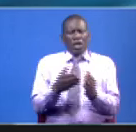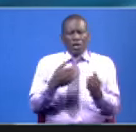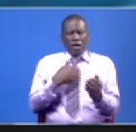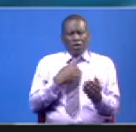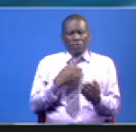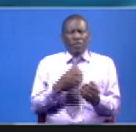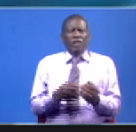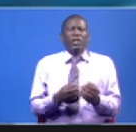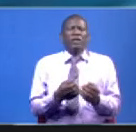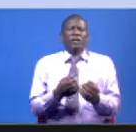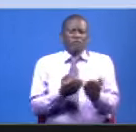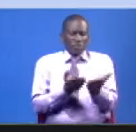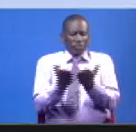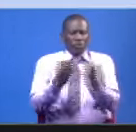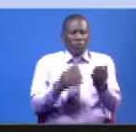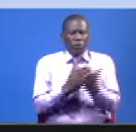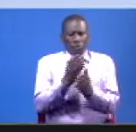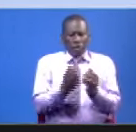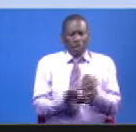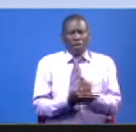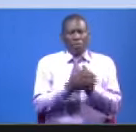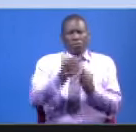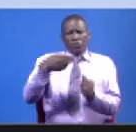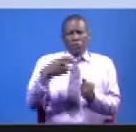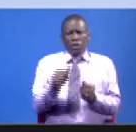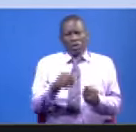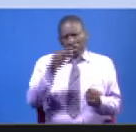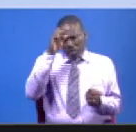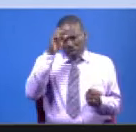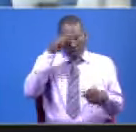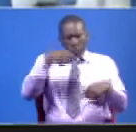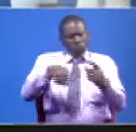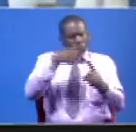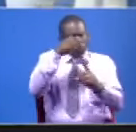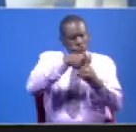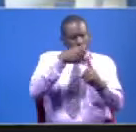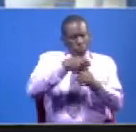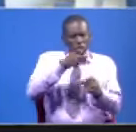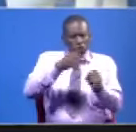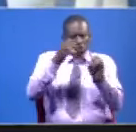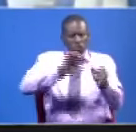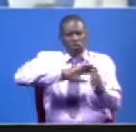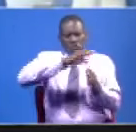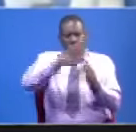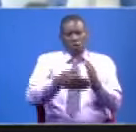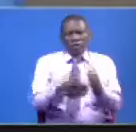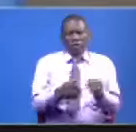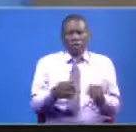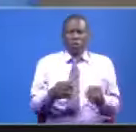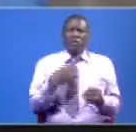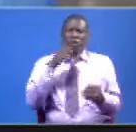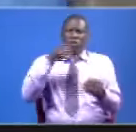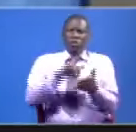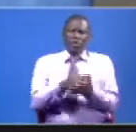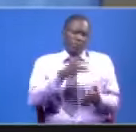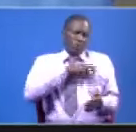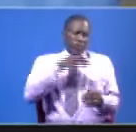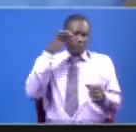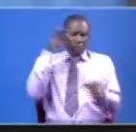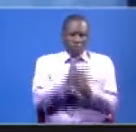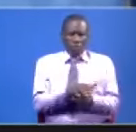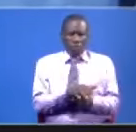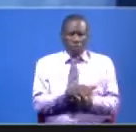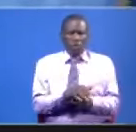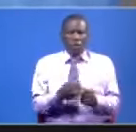za usaidizi za SHA. Hata hivyo, serikali imeendelea kutetea bima hii mpya kitaifa wakisema ina manufaa chungu